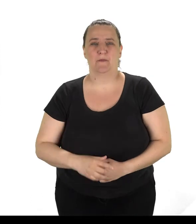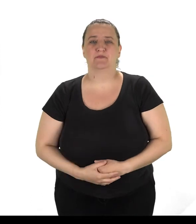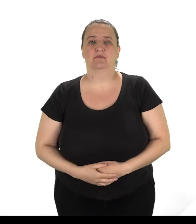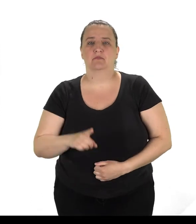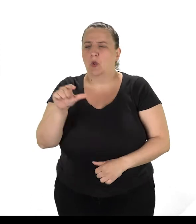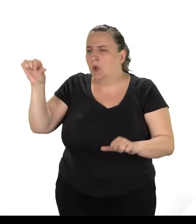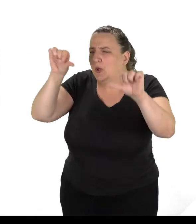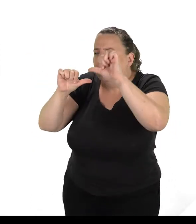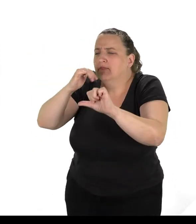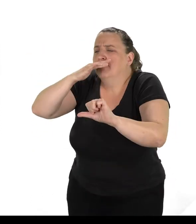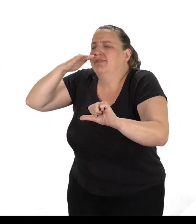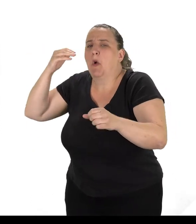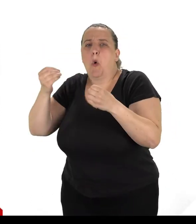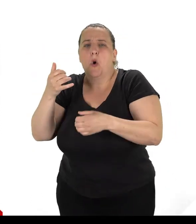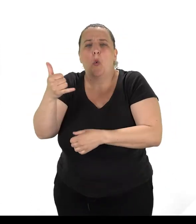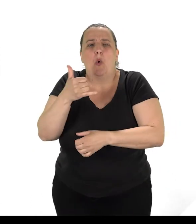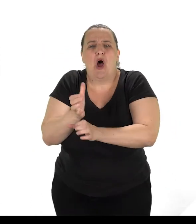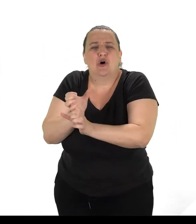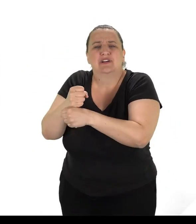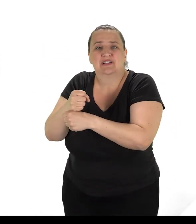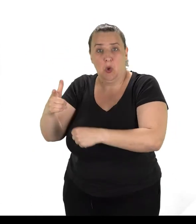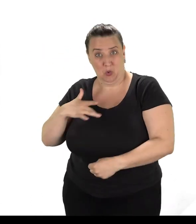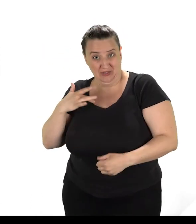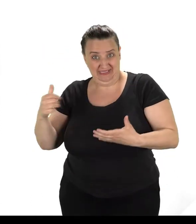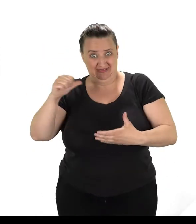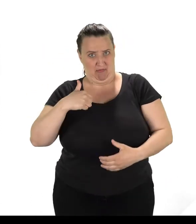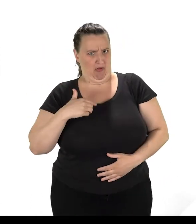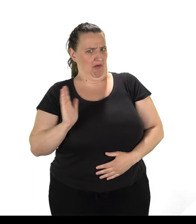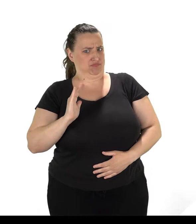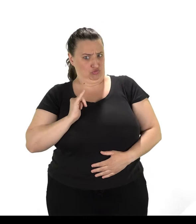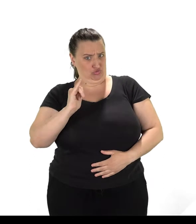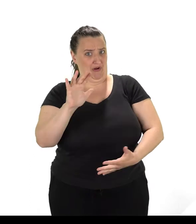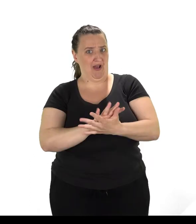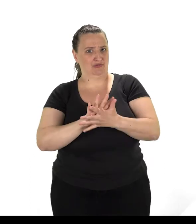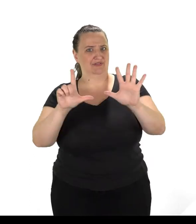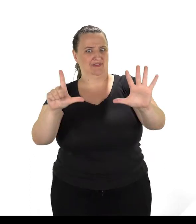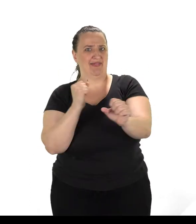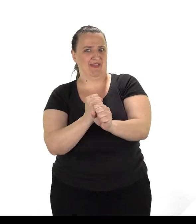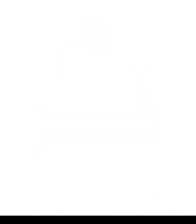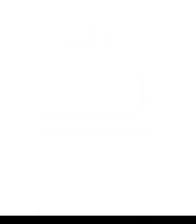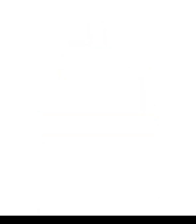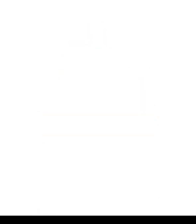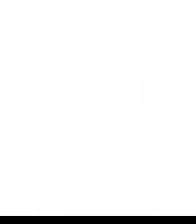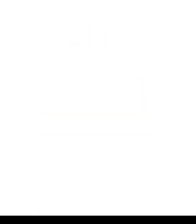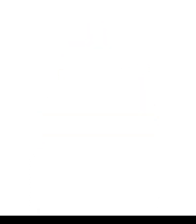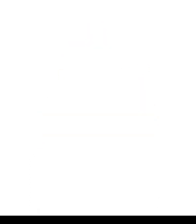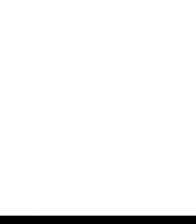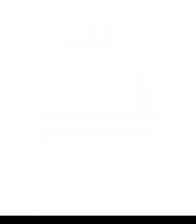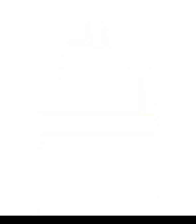N'utilisez pas de produits parfumés pour mes soins, ni d'huiles essentielles. En tout cas, pas avant mes 7 ans.